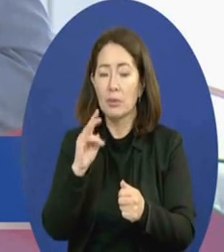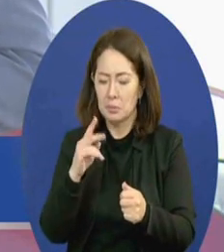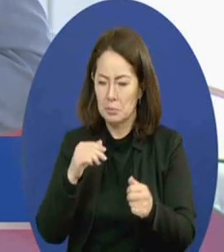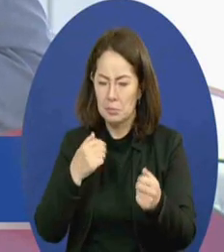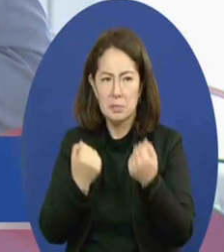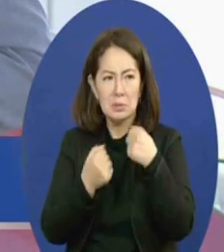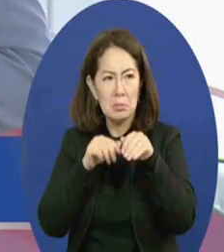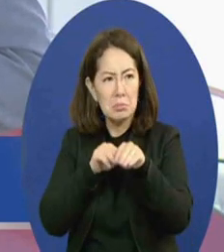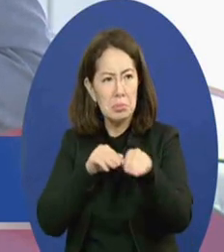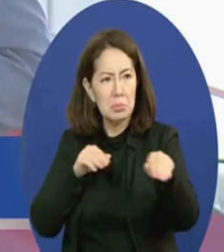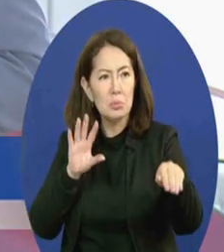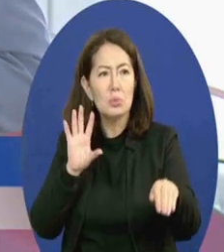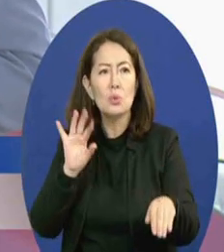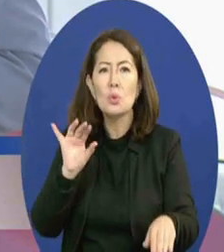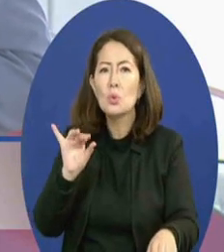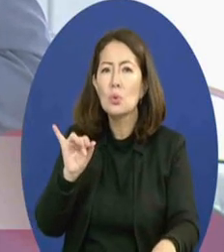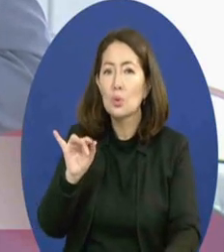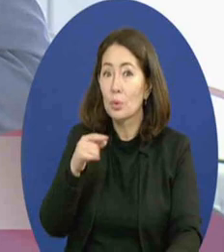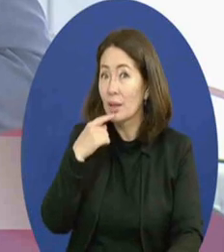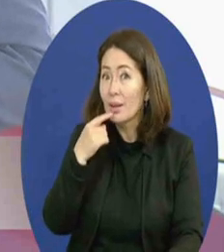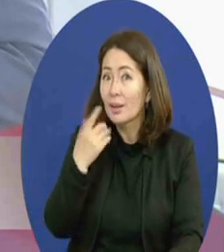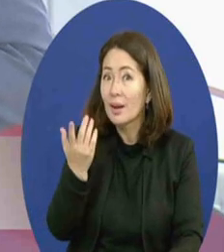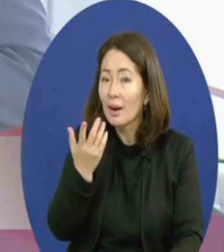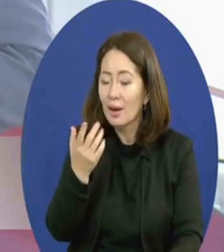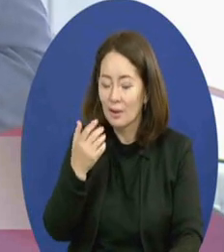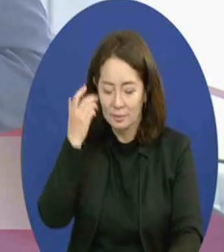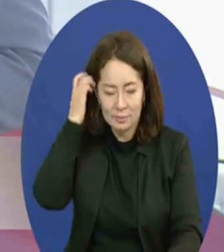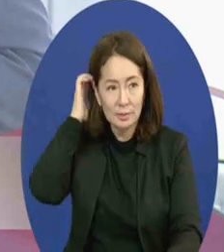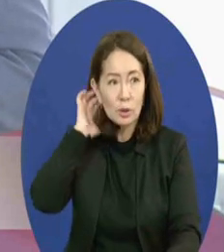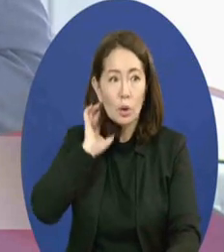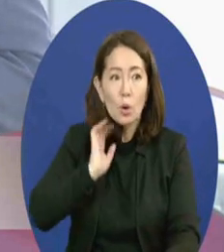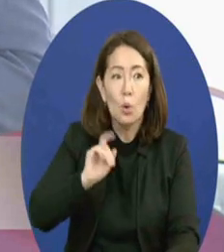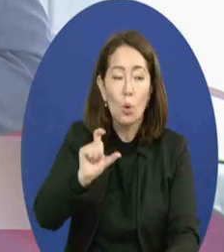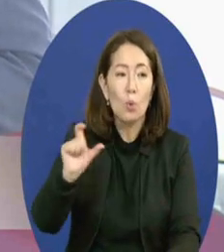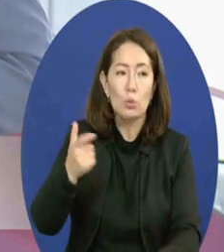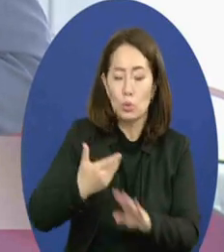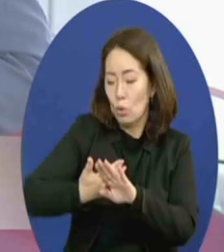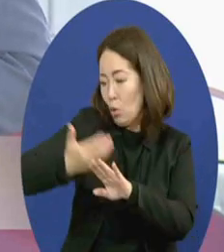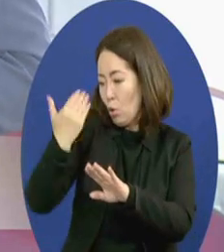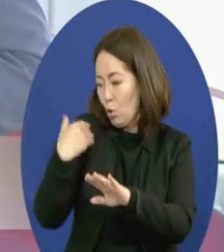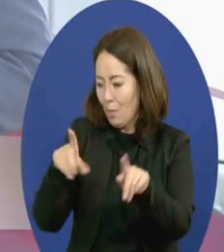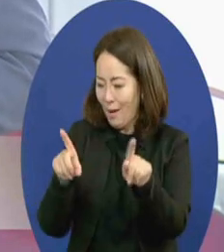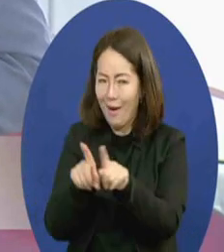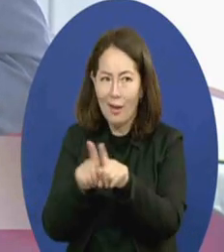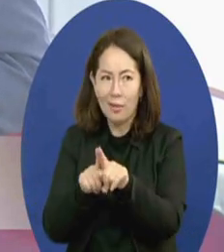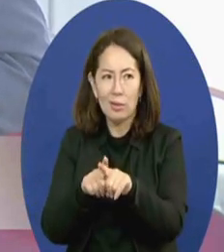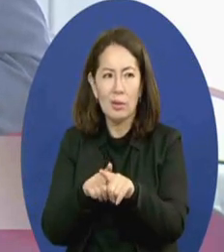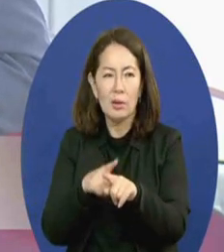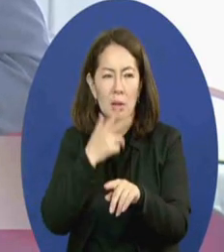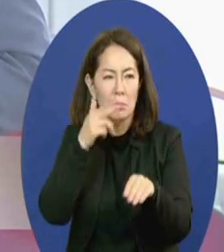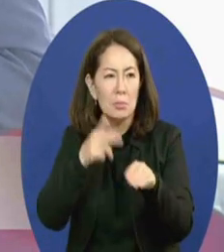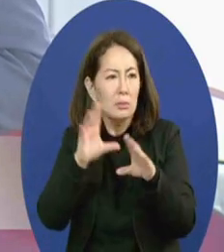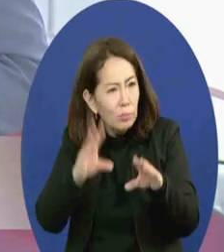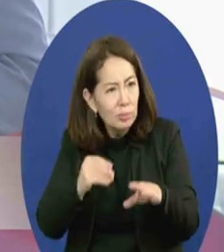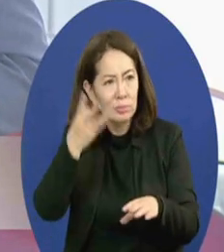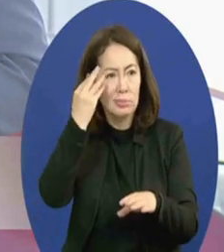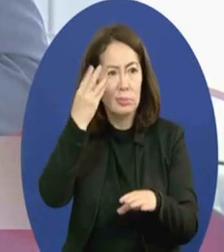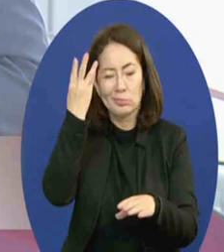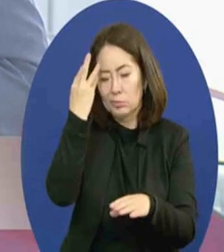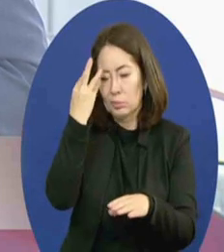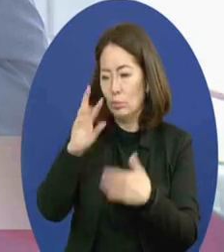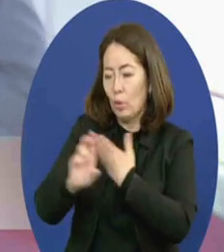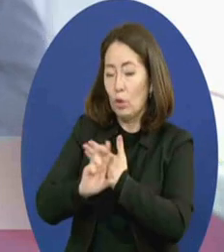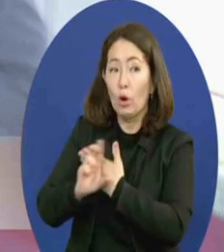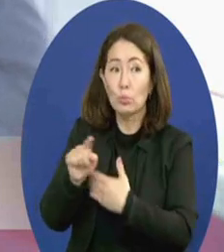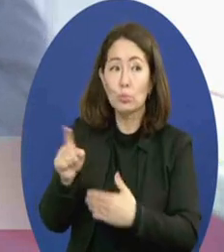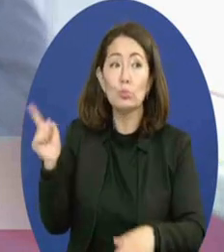дээр яагаад урт дараалт үүсээд байна вэ гэхээр гол шалтгаан нь иргэдийн хувьд өмнөх шиг хомсдол үүсэх бий, тасрах бий гэж болгоомжлсон доо энд ирсэн